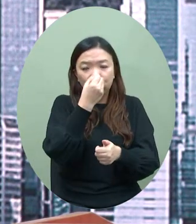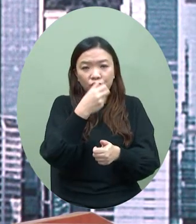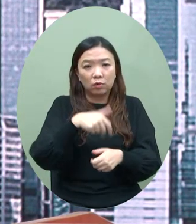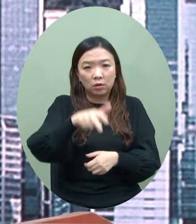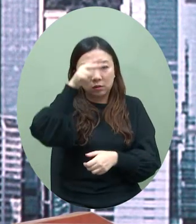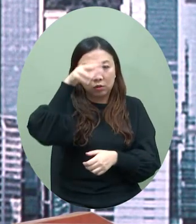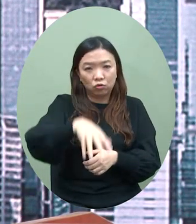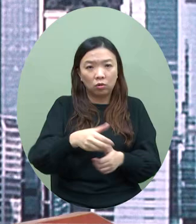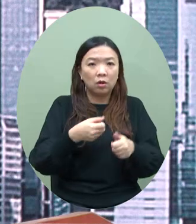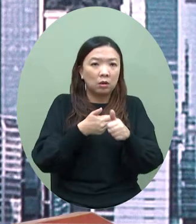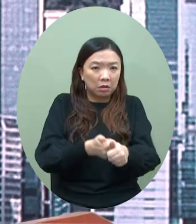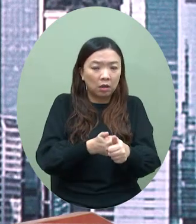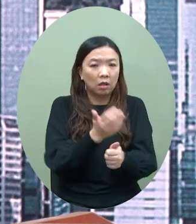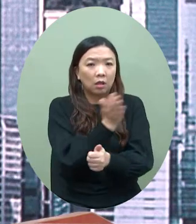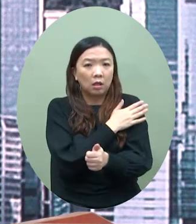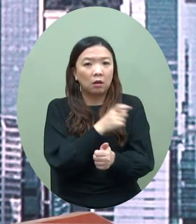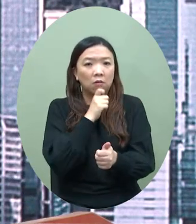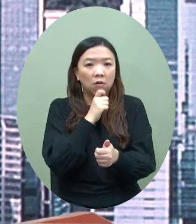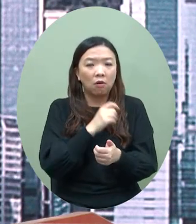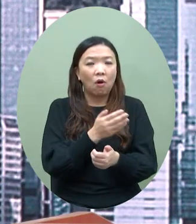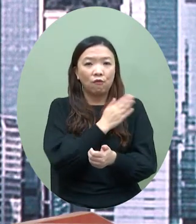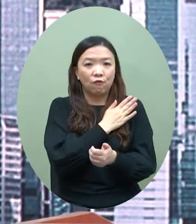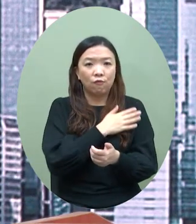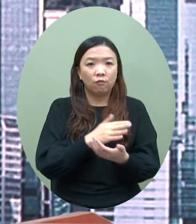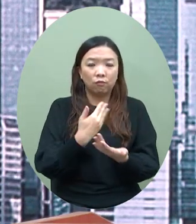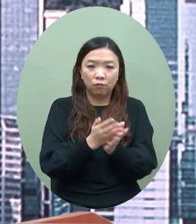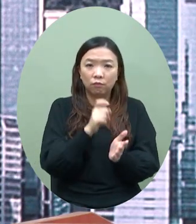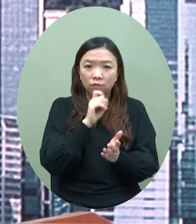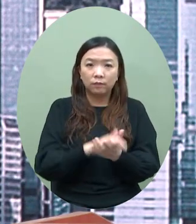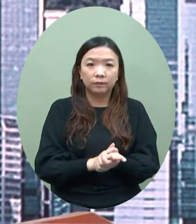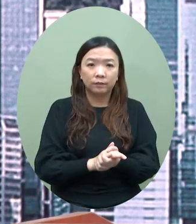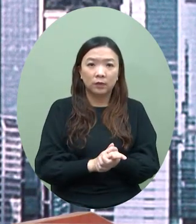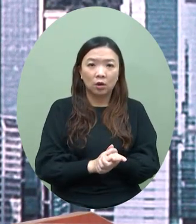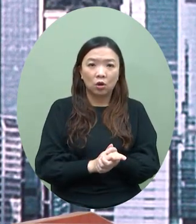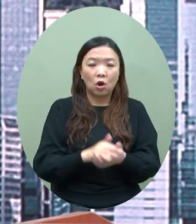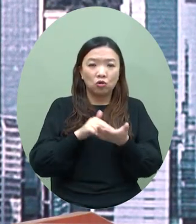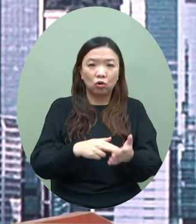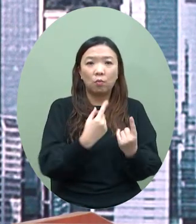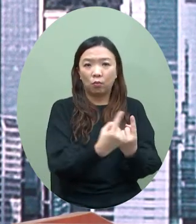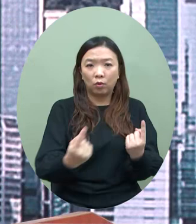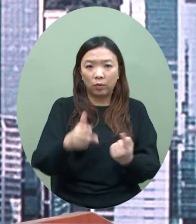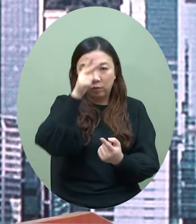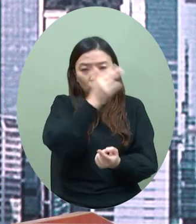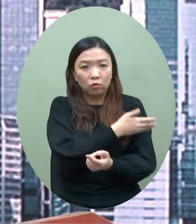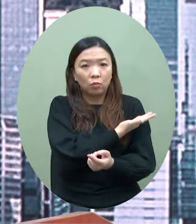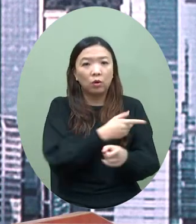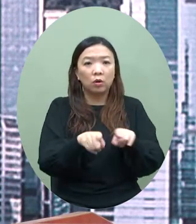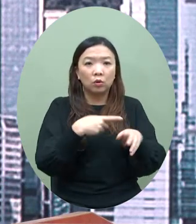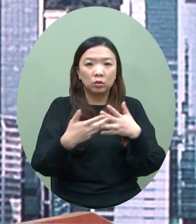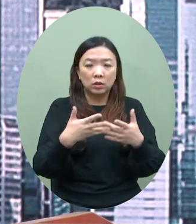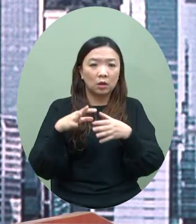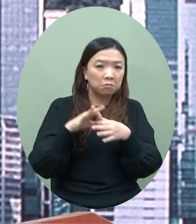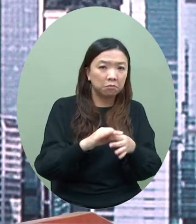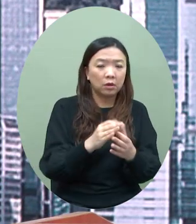對特區政府負責嘅。所以我相信每一位嘅公務員同事呢，就翻呢一方面嗰個嘅責任同